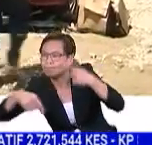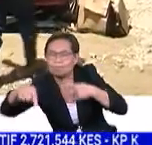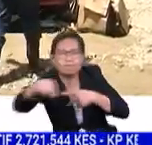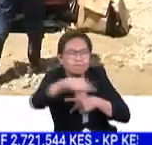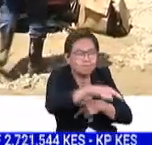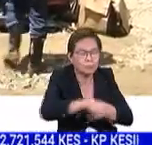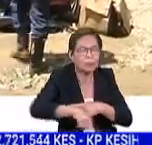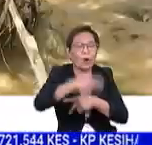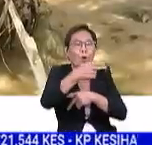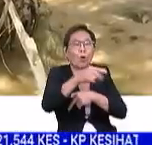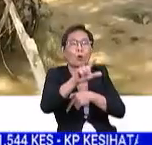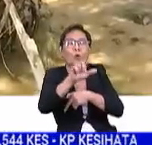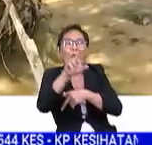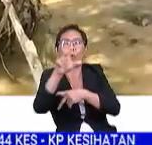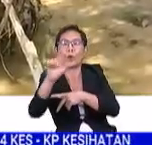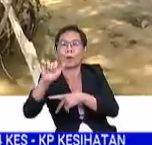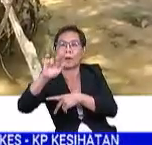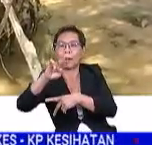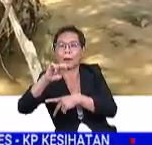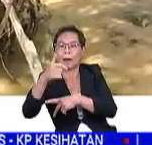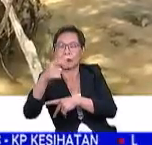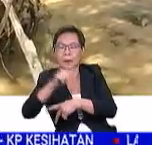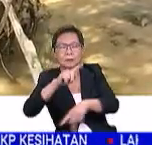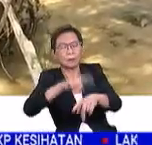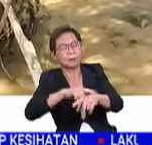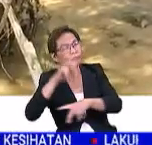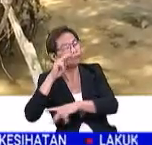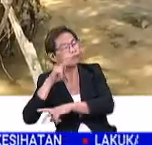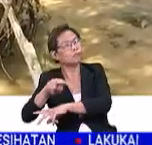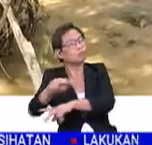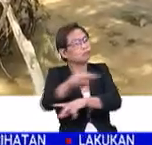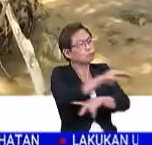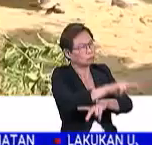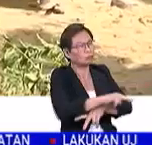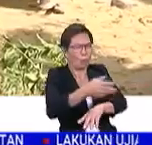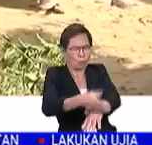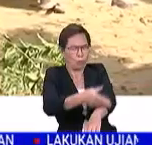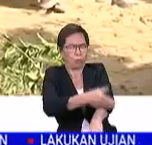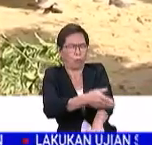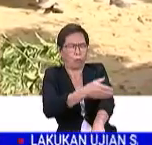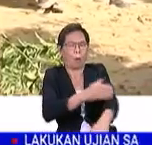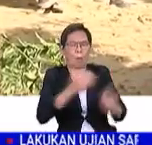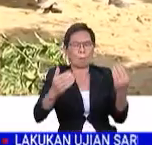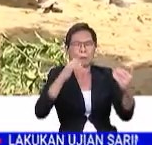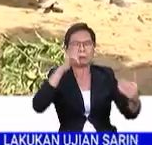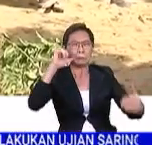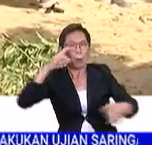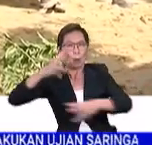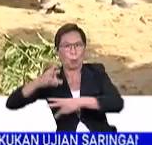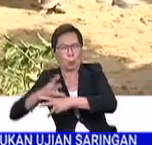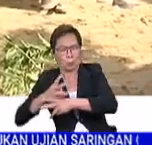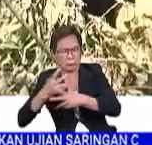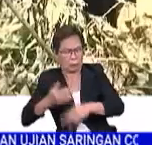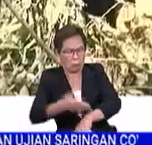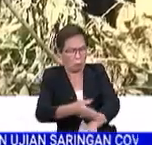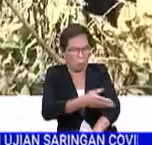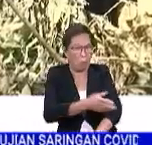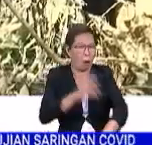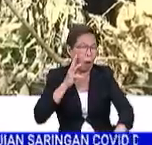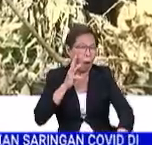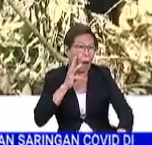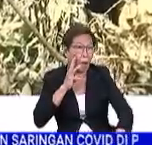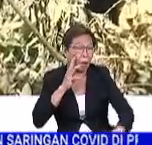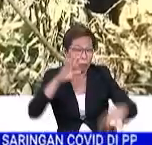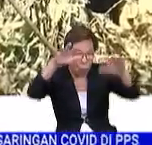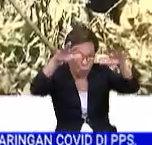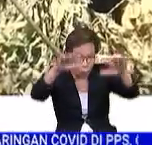Hulu Langat ini. Dan sepanjang tinjauan yang saya lakukan, keadaan di sini bertambah baik berbanding dengan semalam. Dan saya juga dapat melihat air